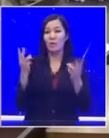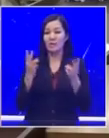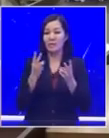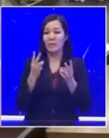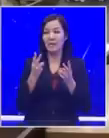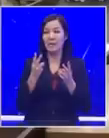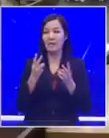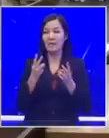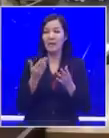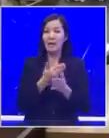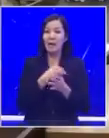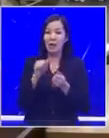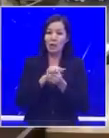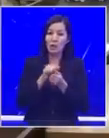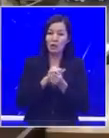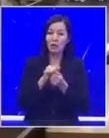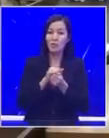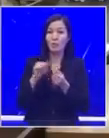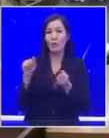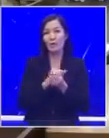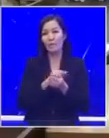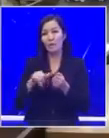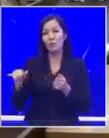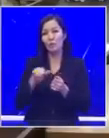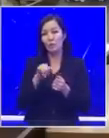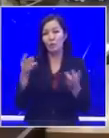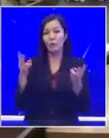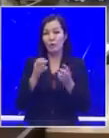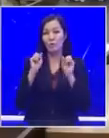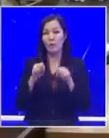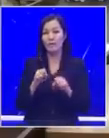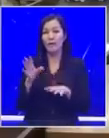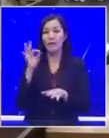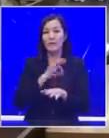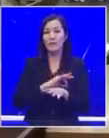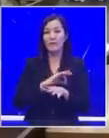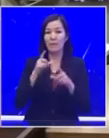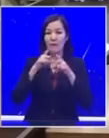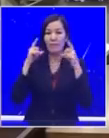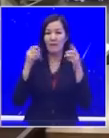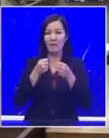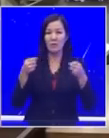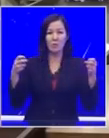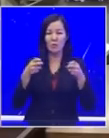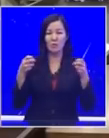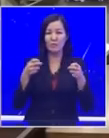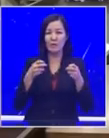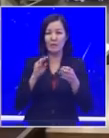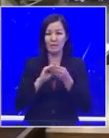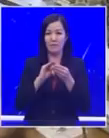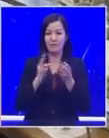қорғайды. Оны қалағанша жуып, кепкен соң үтікке бассаңыз жеткілікті. Бір тиімділігі матасы созылмайды, өзін сақтап